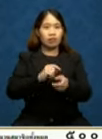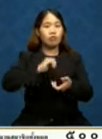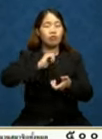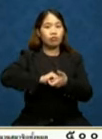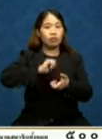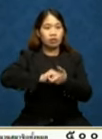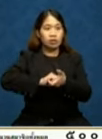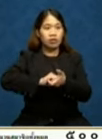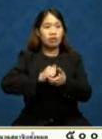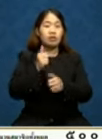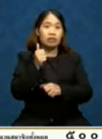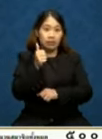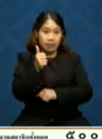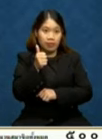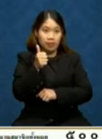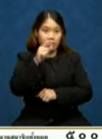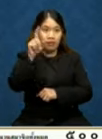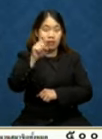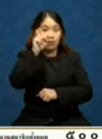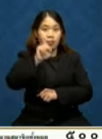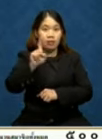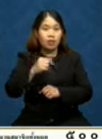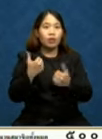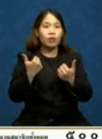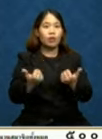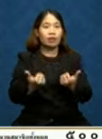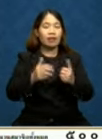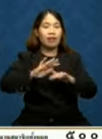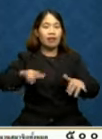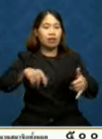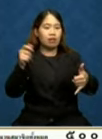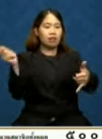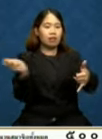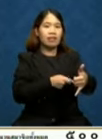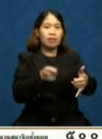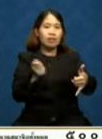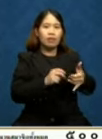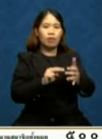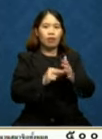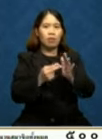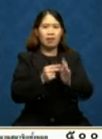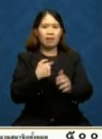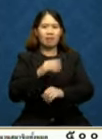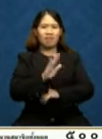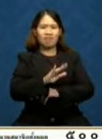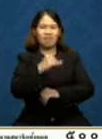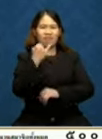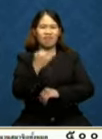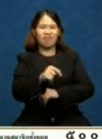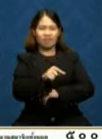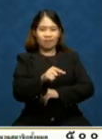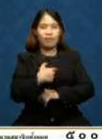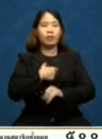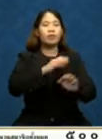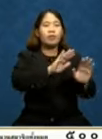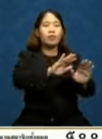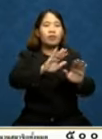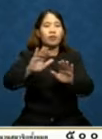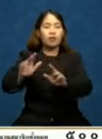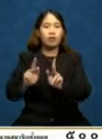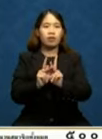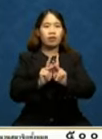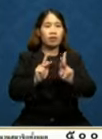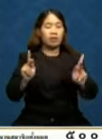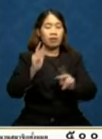ไหมครับวันนี้การตีเด็กก็คือการทารุณกรรมอย่างหนึ่งแล้วผมจะฝากนะครับกรรมธิการที่จะตั้งขึ้นน